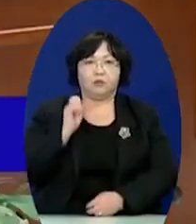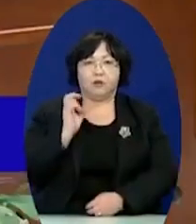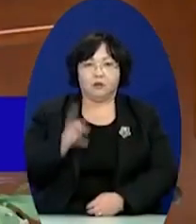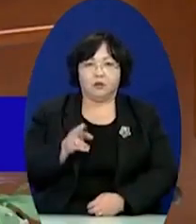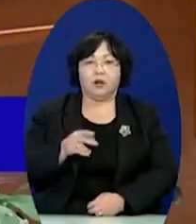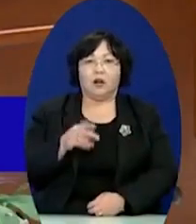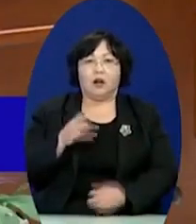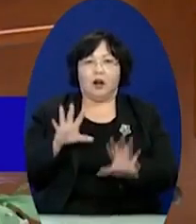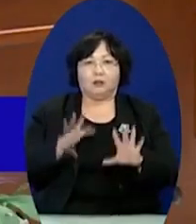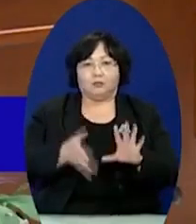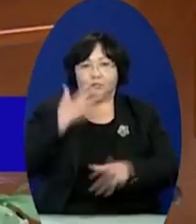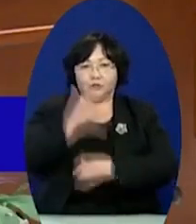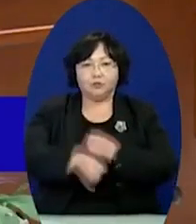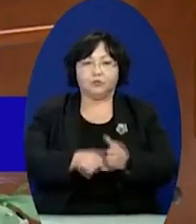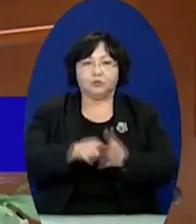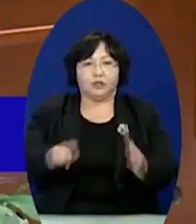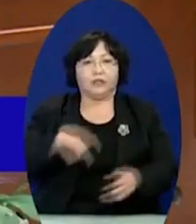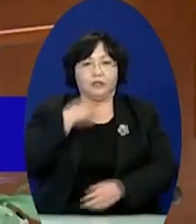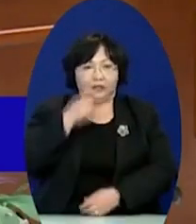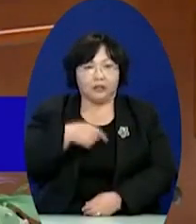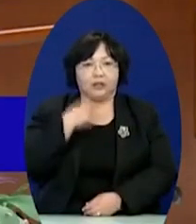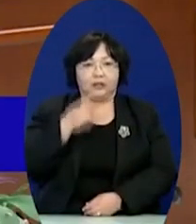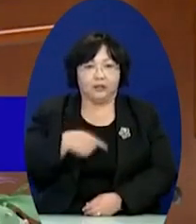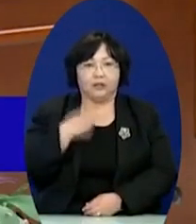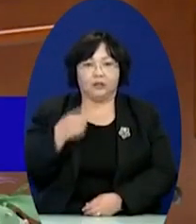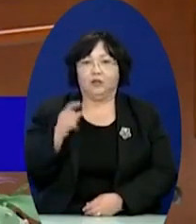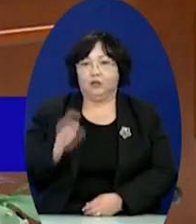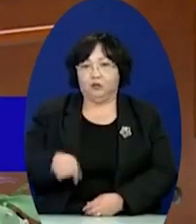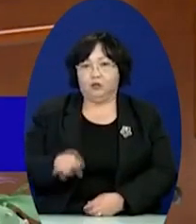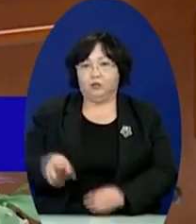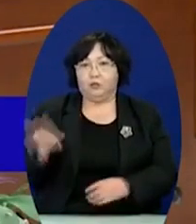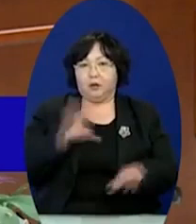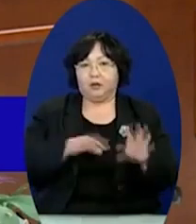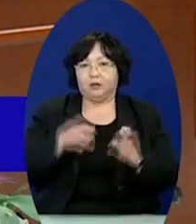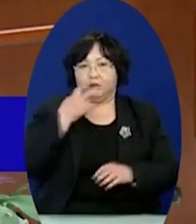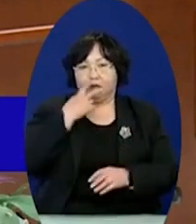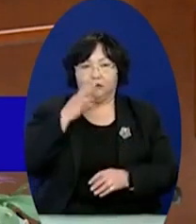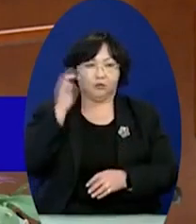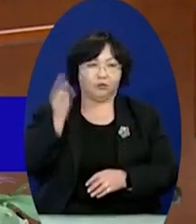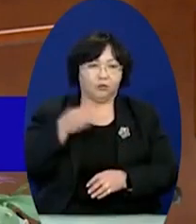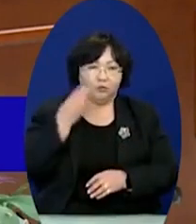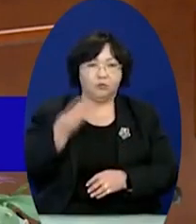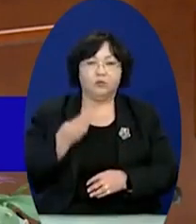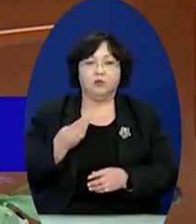хүдэн жил яригдчихлаа. Эн дээр л одоо нөхцөл байдлыг талбараас тодруулах үүднээс та